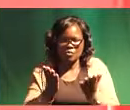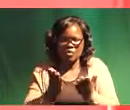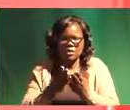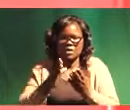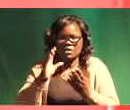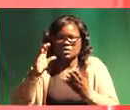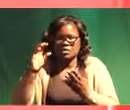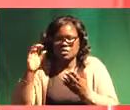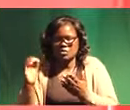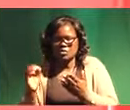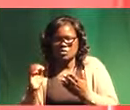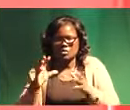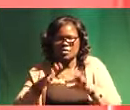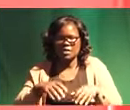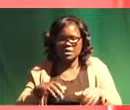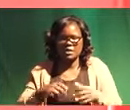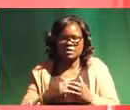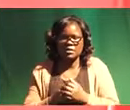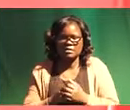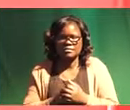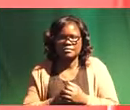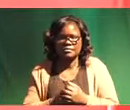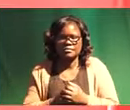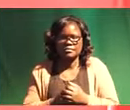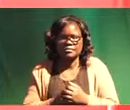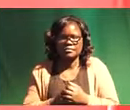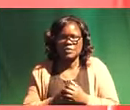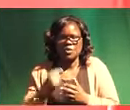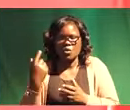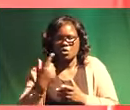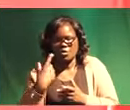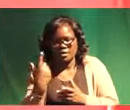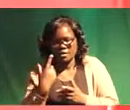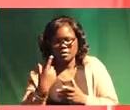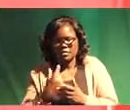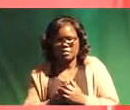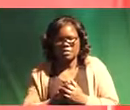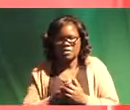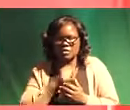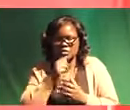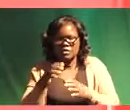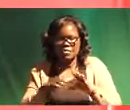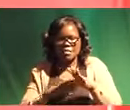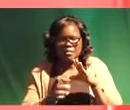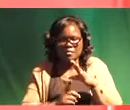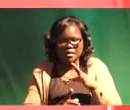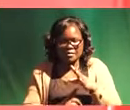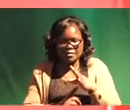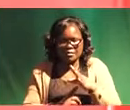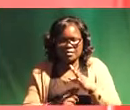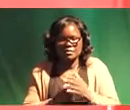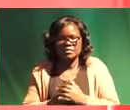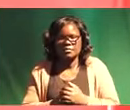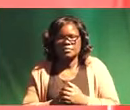CEO wa Agricultural Finance Corporation. Ni yeye tu, hatuna MD yeyote.